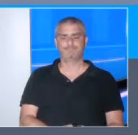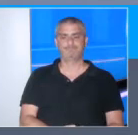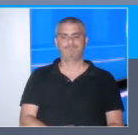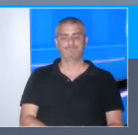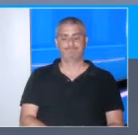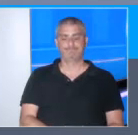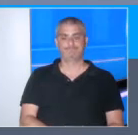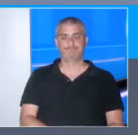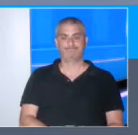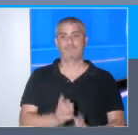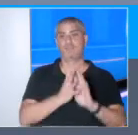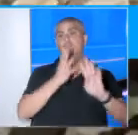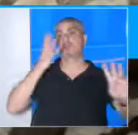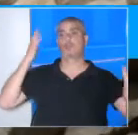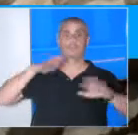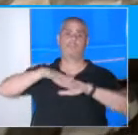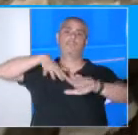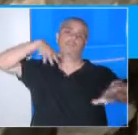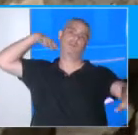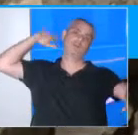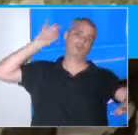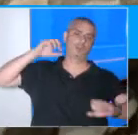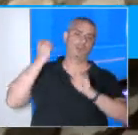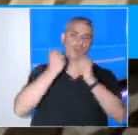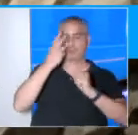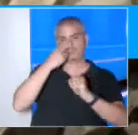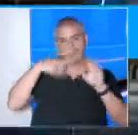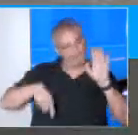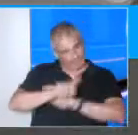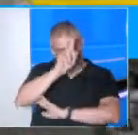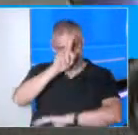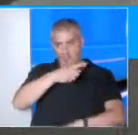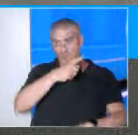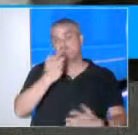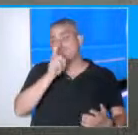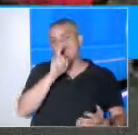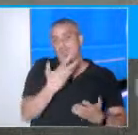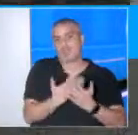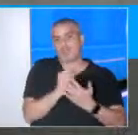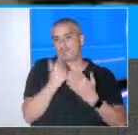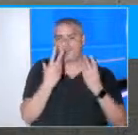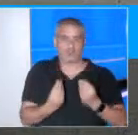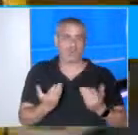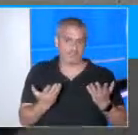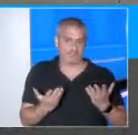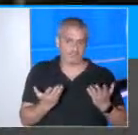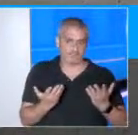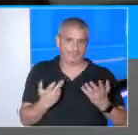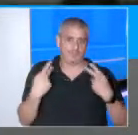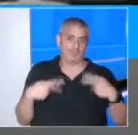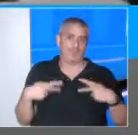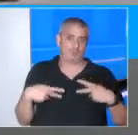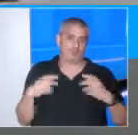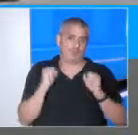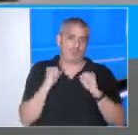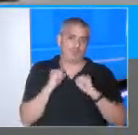מאוד. כן, והתורים, הפקקים הגדולים של הרכבים המנסים לצאת מאפגניסטן הם אולי העדות הטובה ביותר לחשש